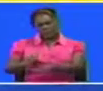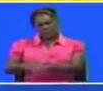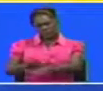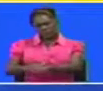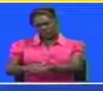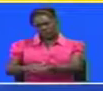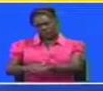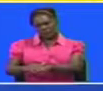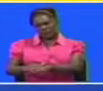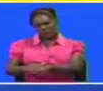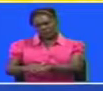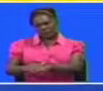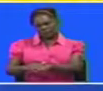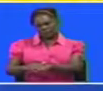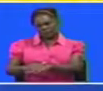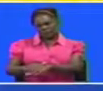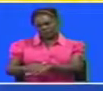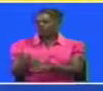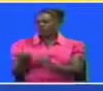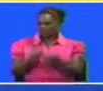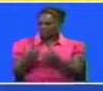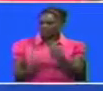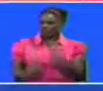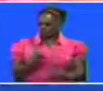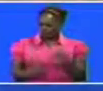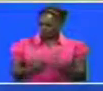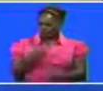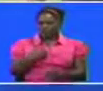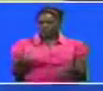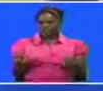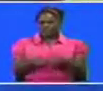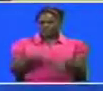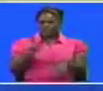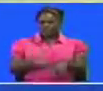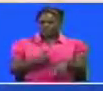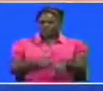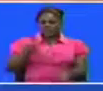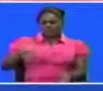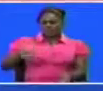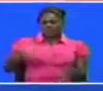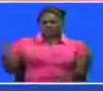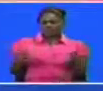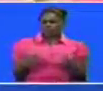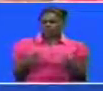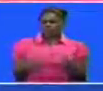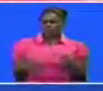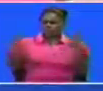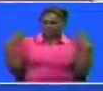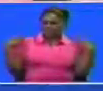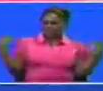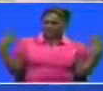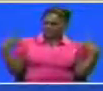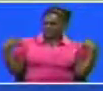It's quite, competitive. Wakati huo huo, kinadada wa Kenya Sliders waliendeleza mazoezi